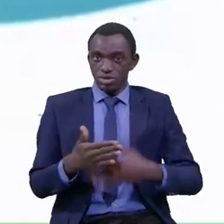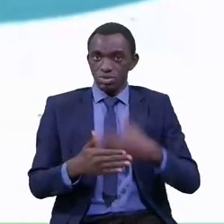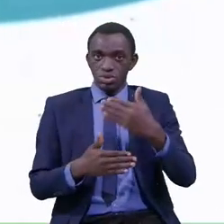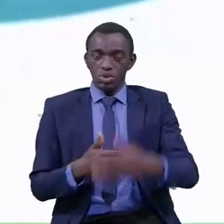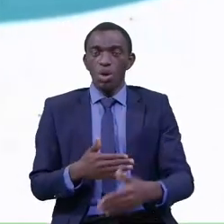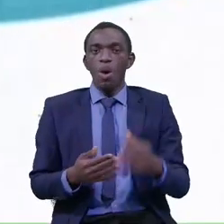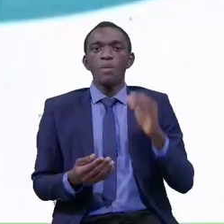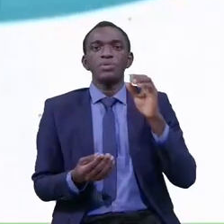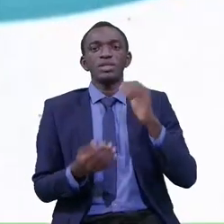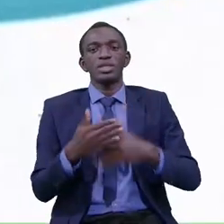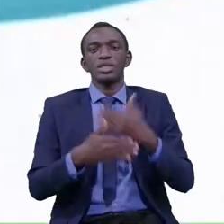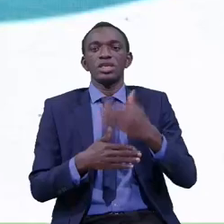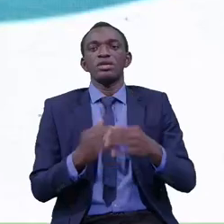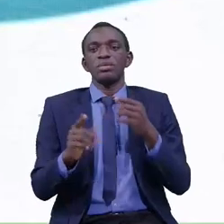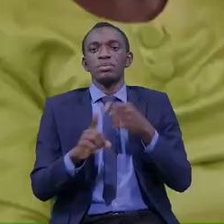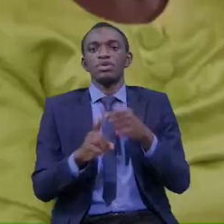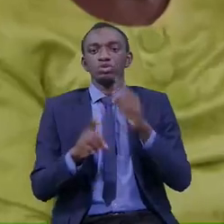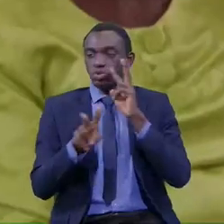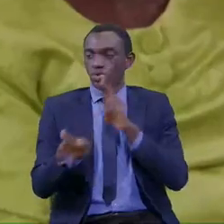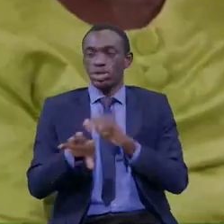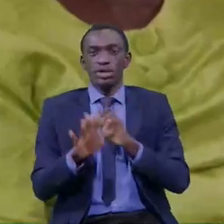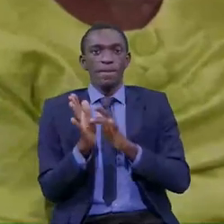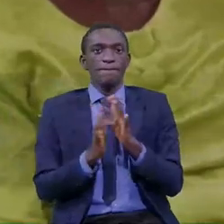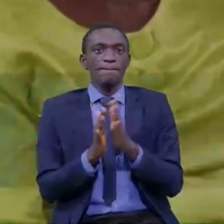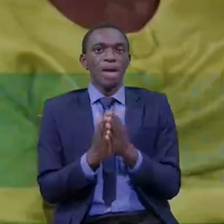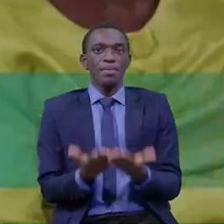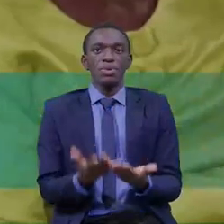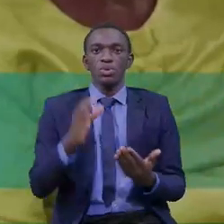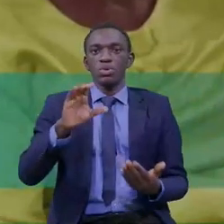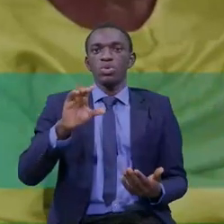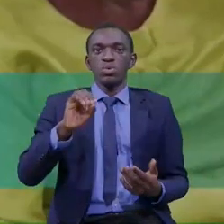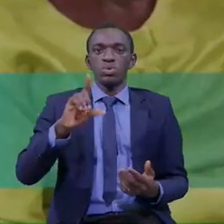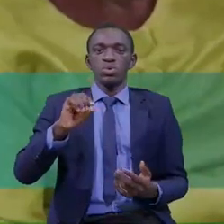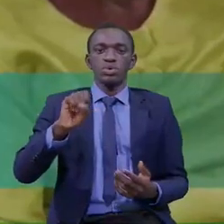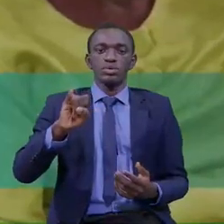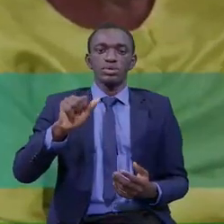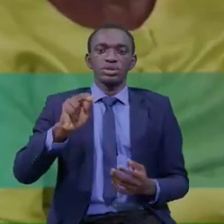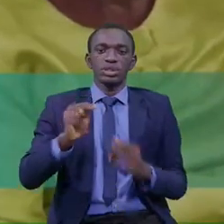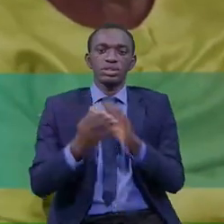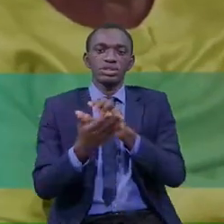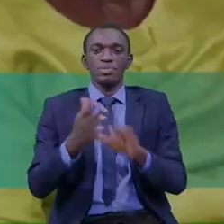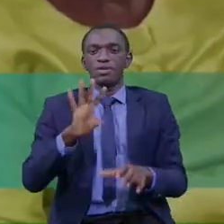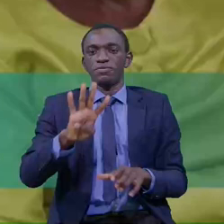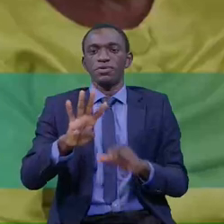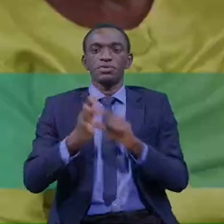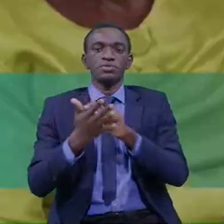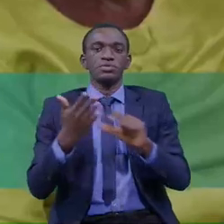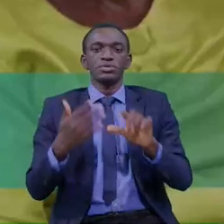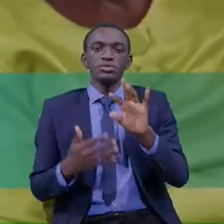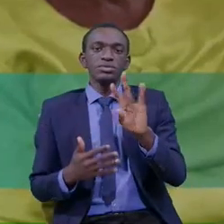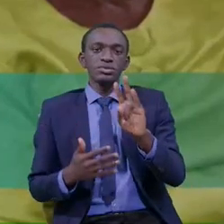suivant. En Colossiens au chapitre 4, verset 17. Colossiens chapitre